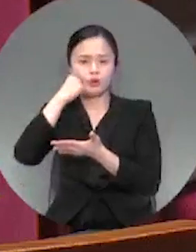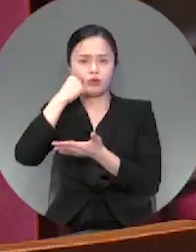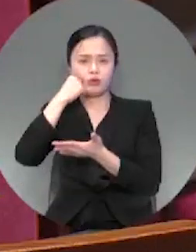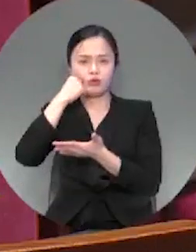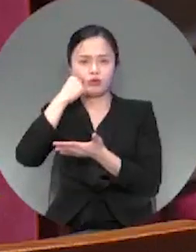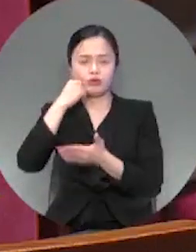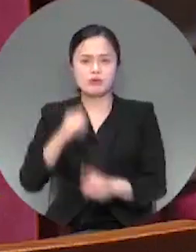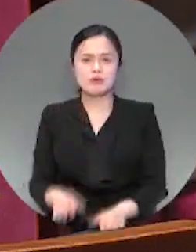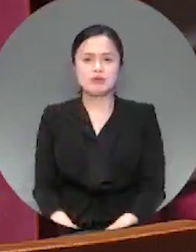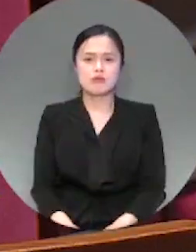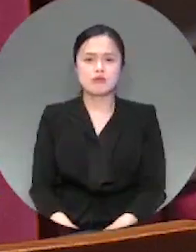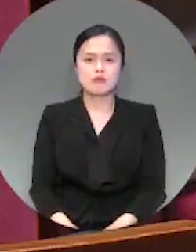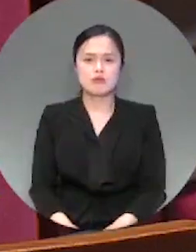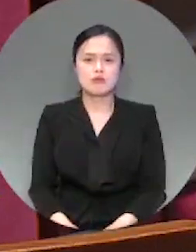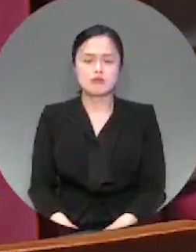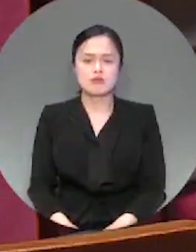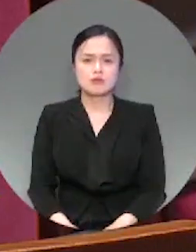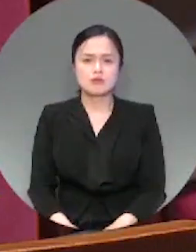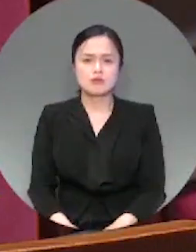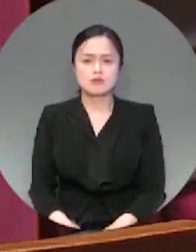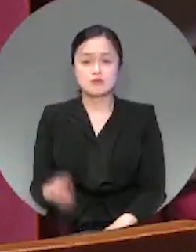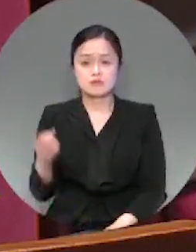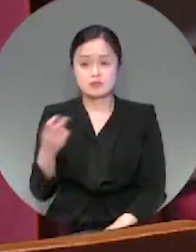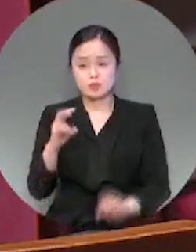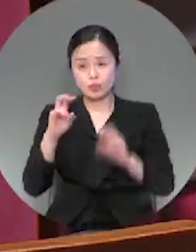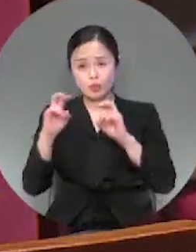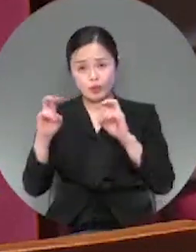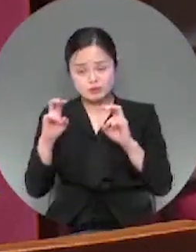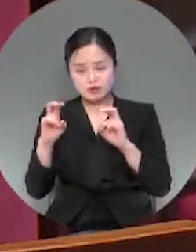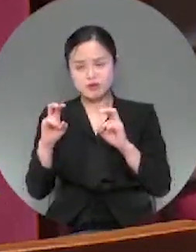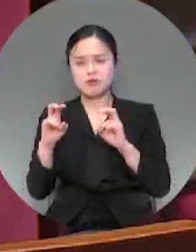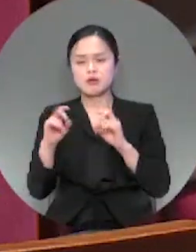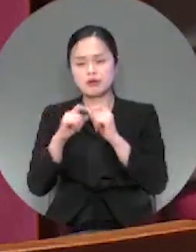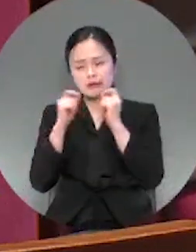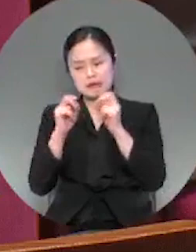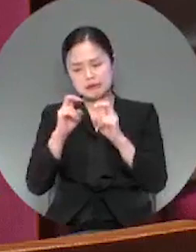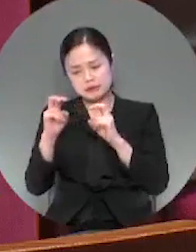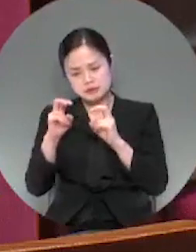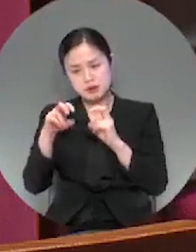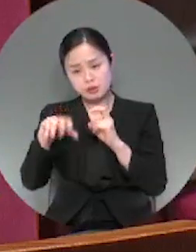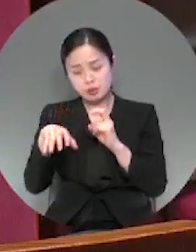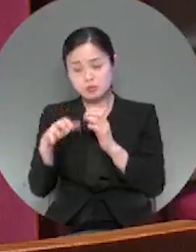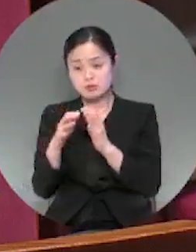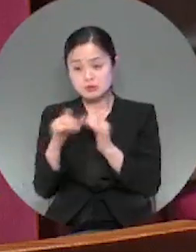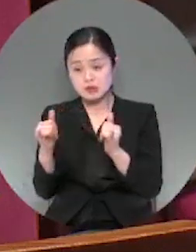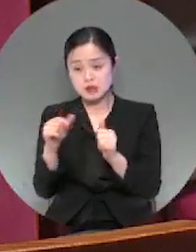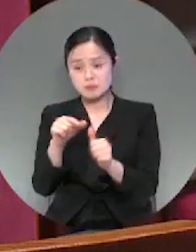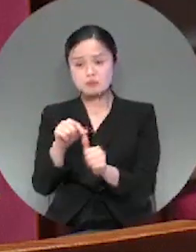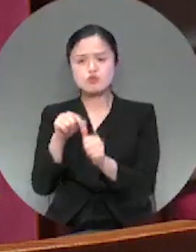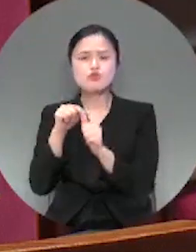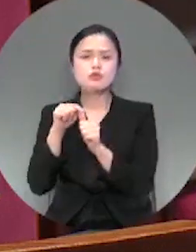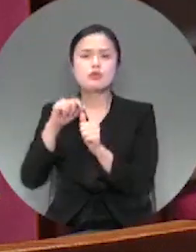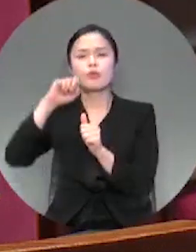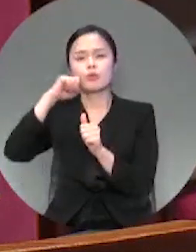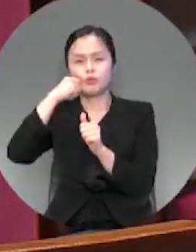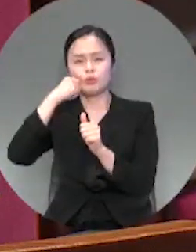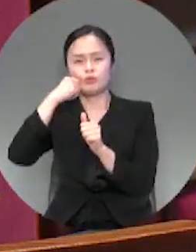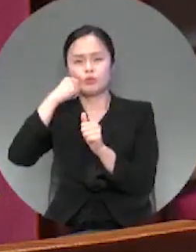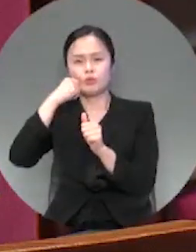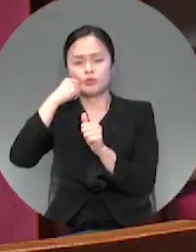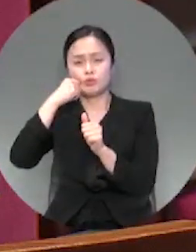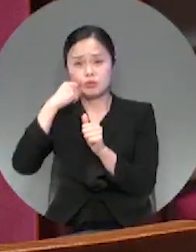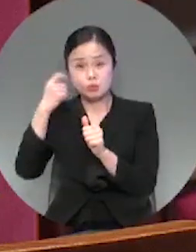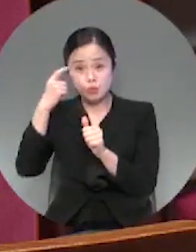지금 현장에서는 상상 이상이거든요. 뭐 다양한 이유가 있을 수가 있는데요. 영업이익